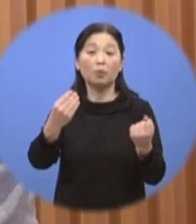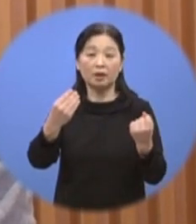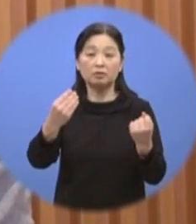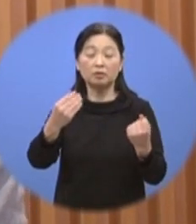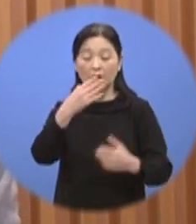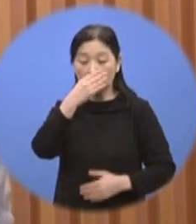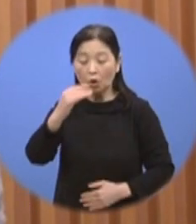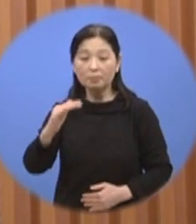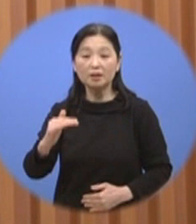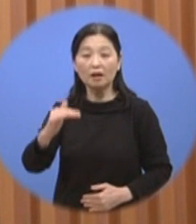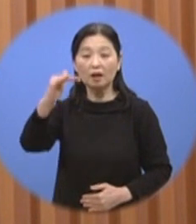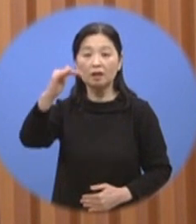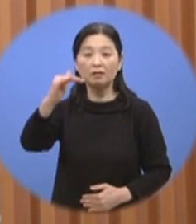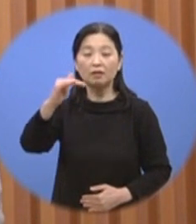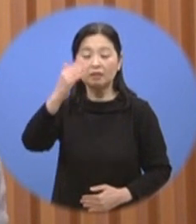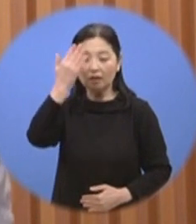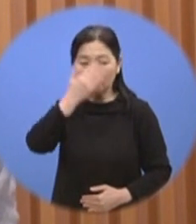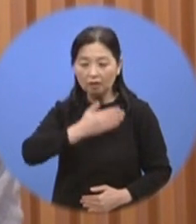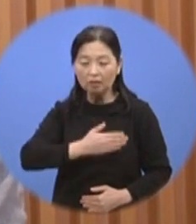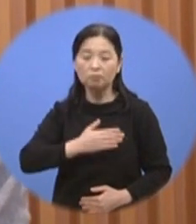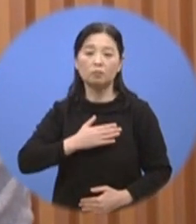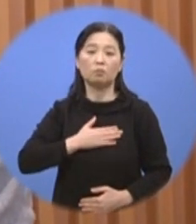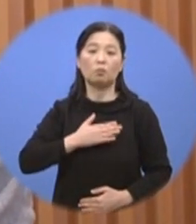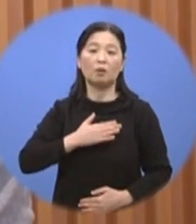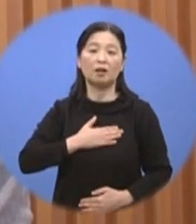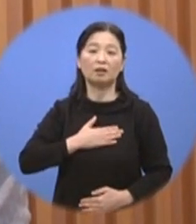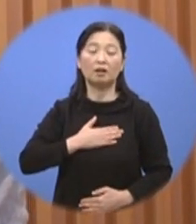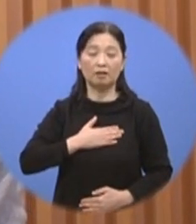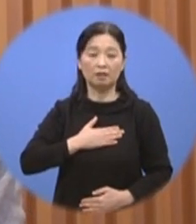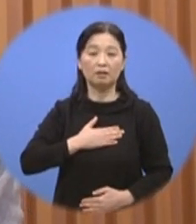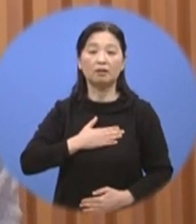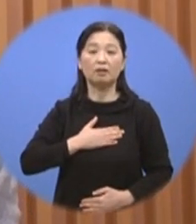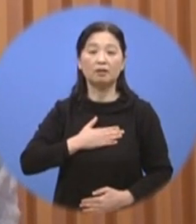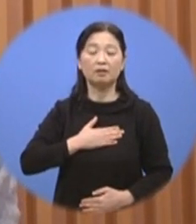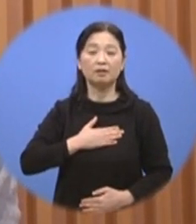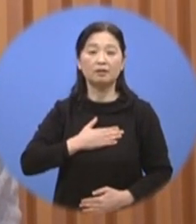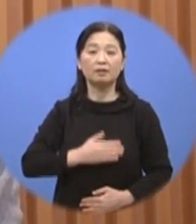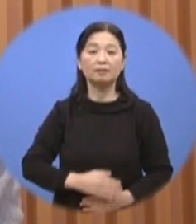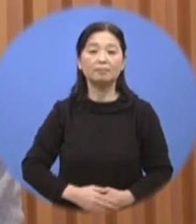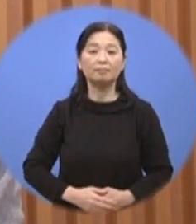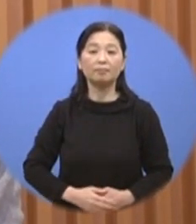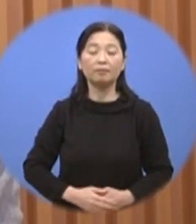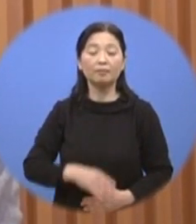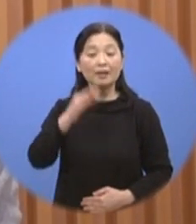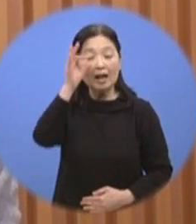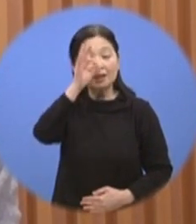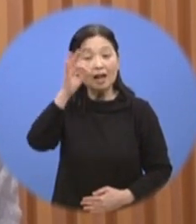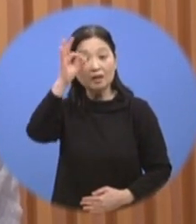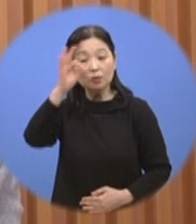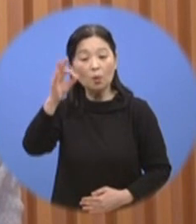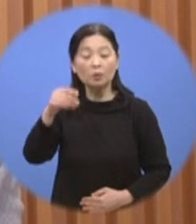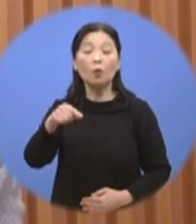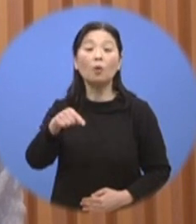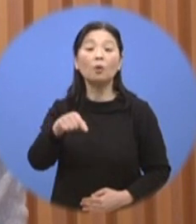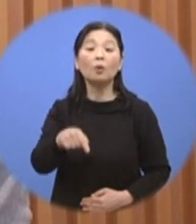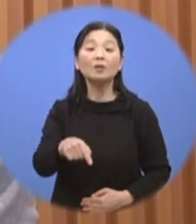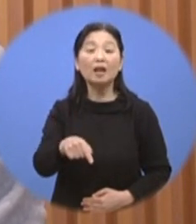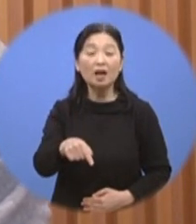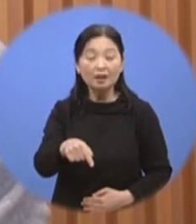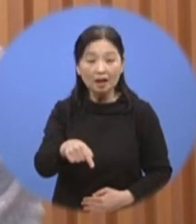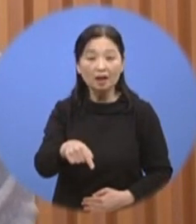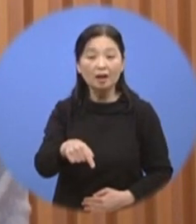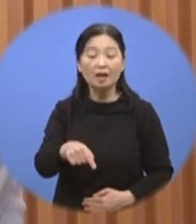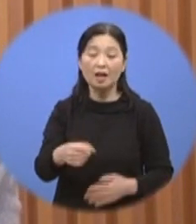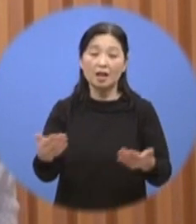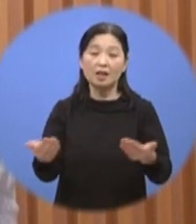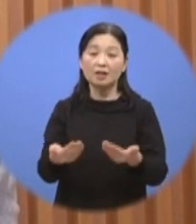っていうのはすごい肌身ですごい感じましたし、なんかそのすごくこの観光の中でそのお仕事